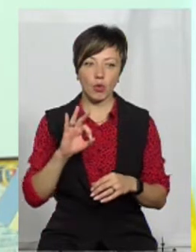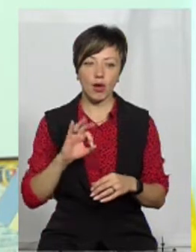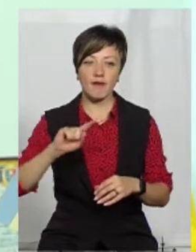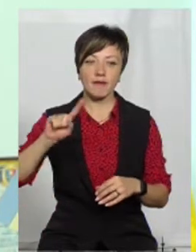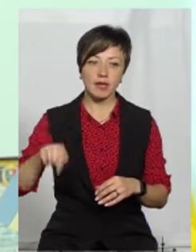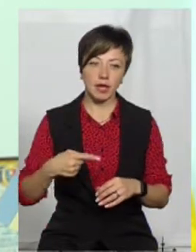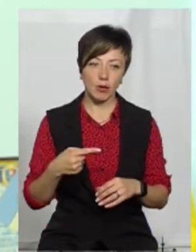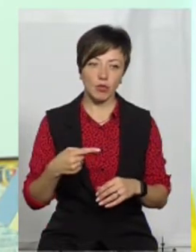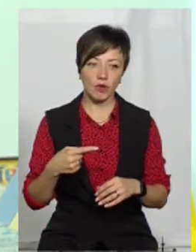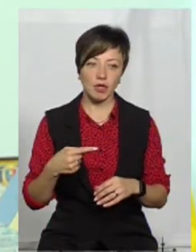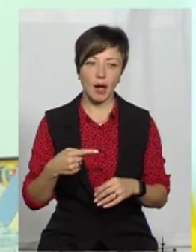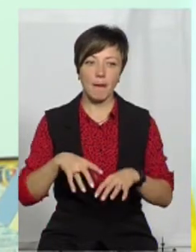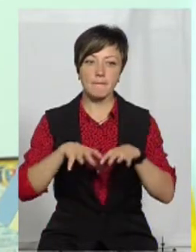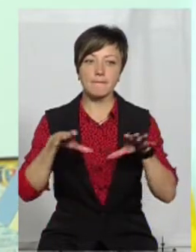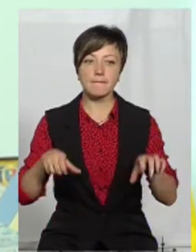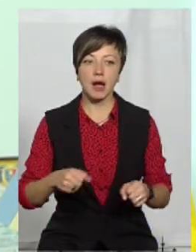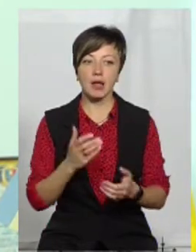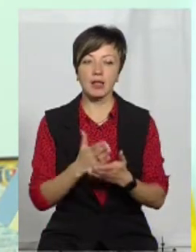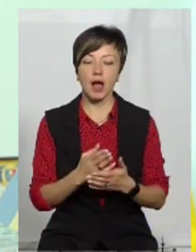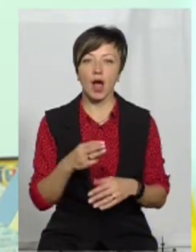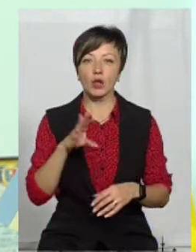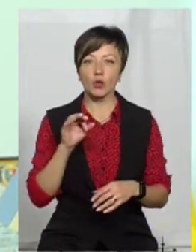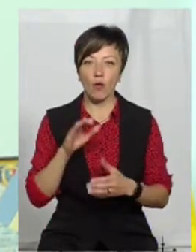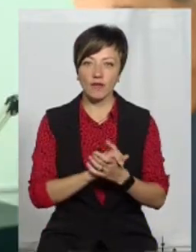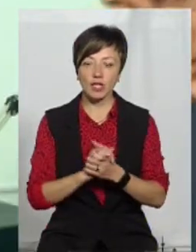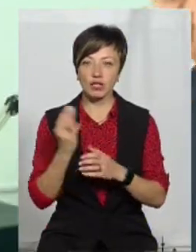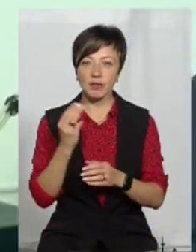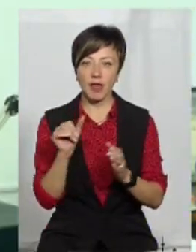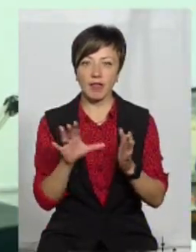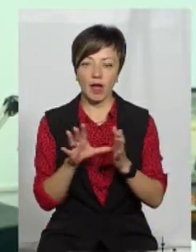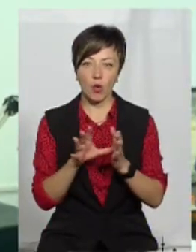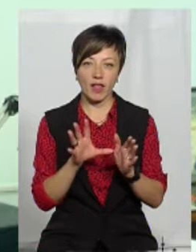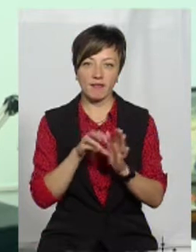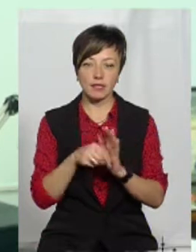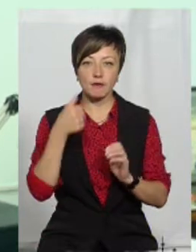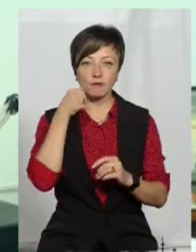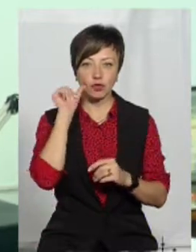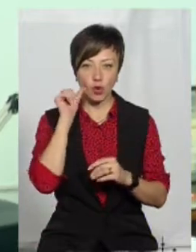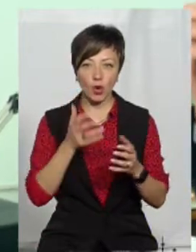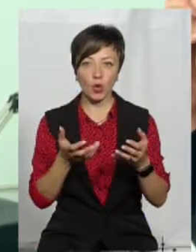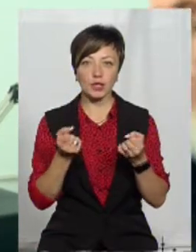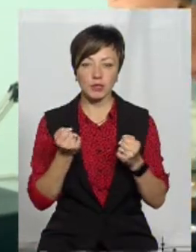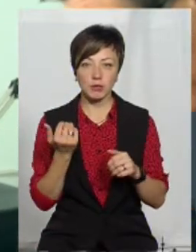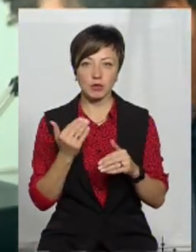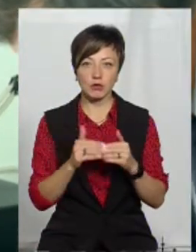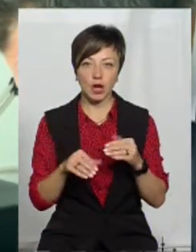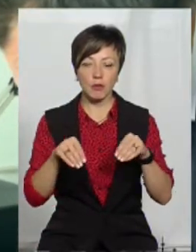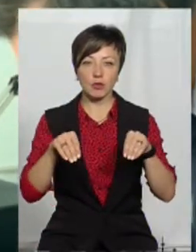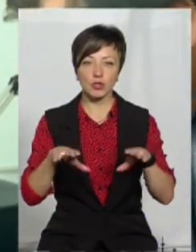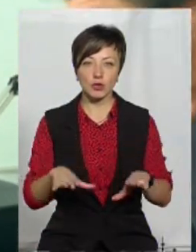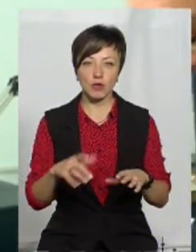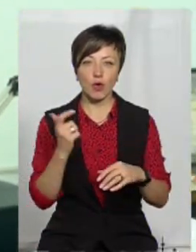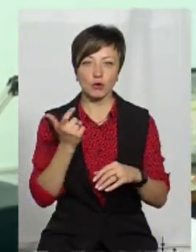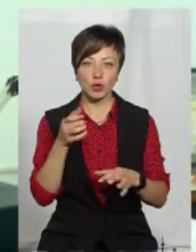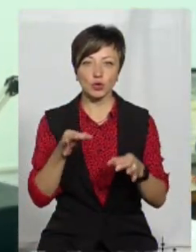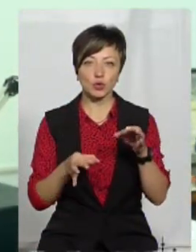витребування майна від ТОВ «Шепетівка Енергоінвест». Вчора отримали вже постанову Господарського